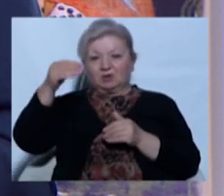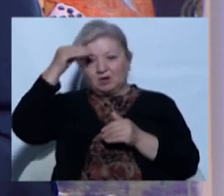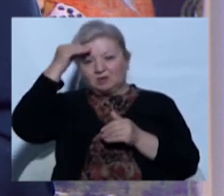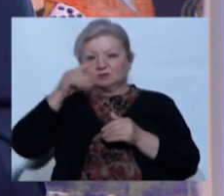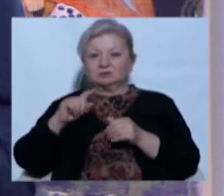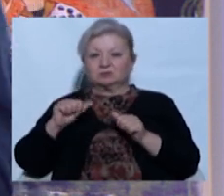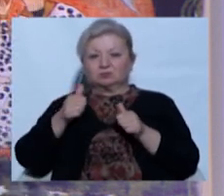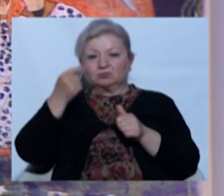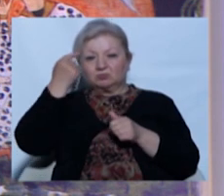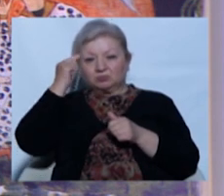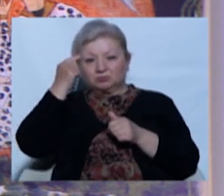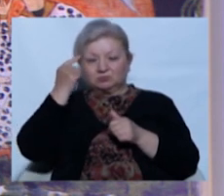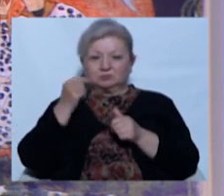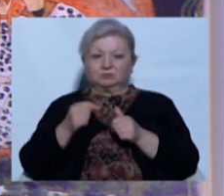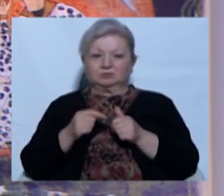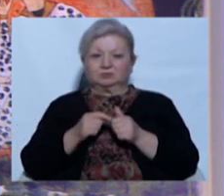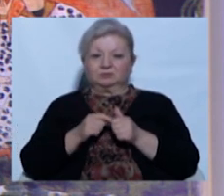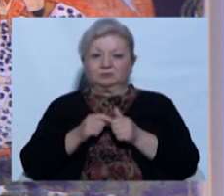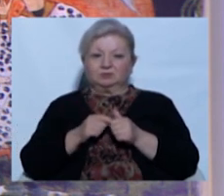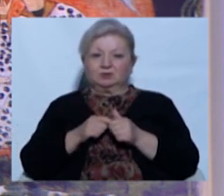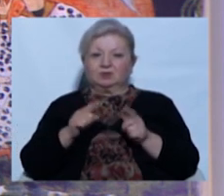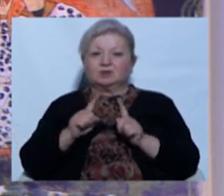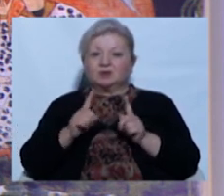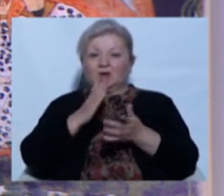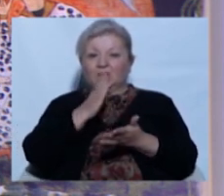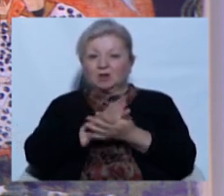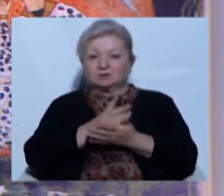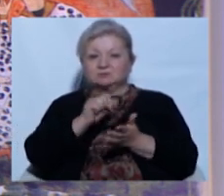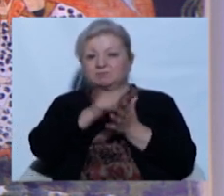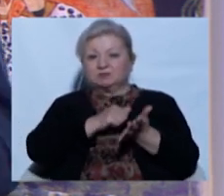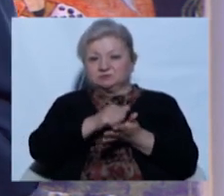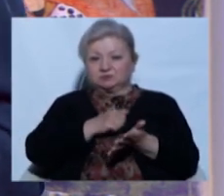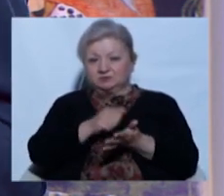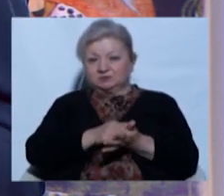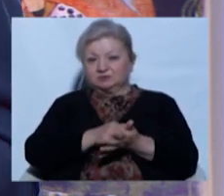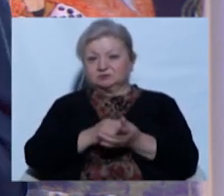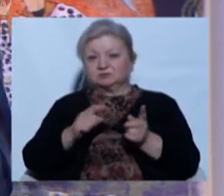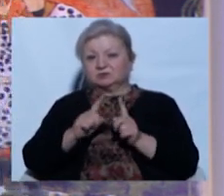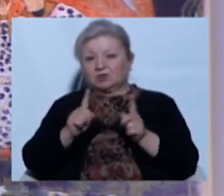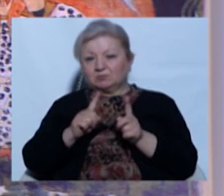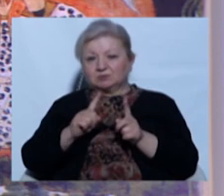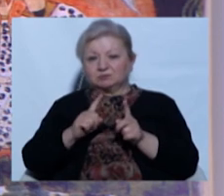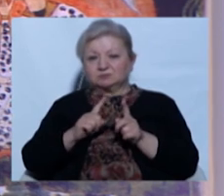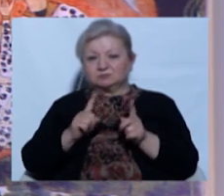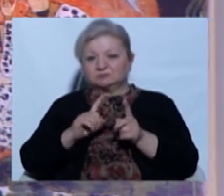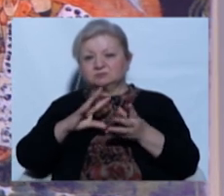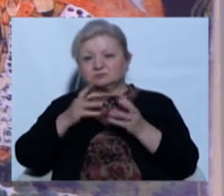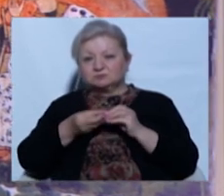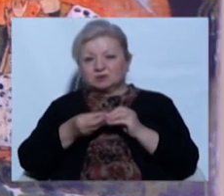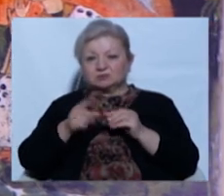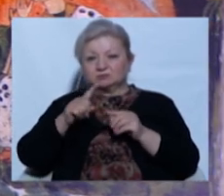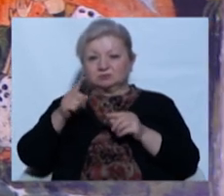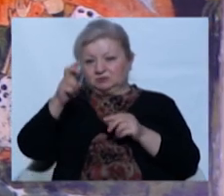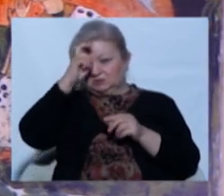გონიათ, როგორ ფიქრობთ, რომ რა არის მიზეზი, რამაც განაპირობა საერთოდ